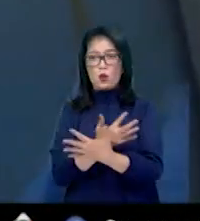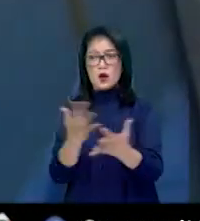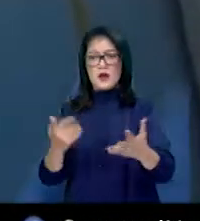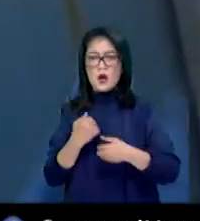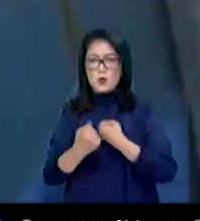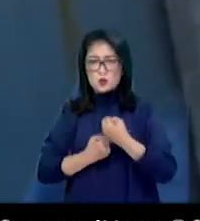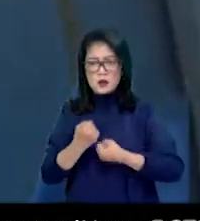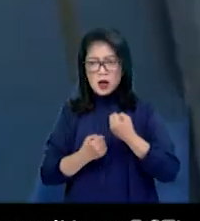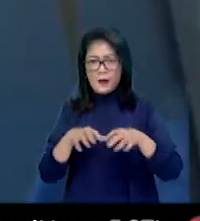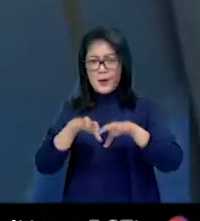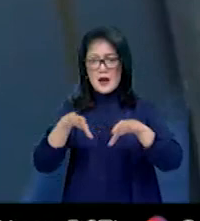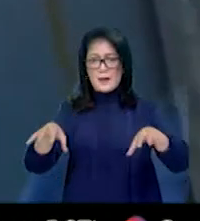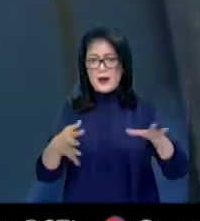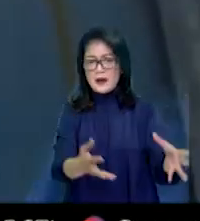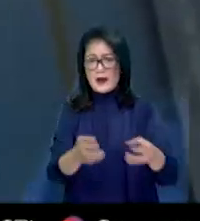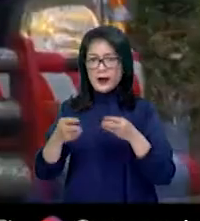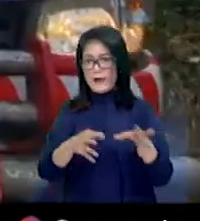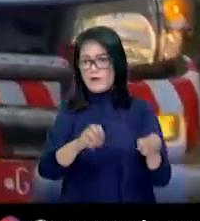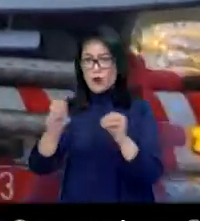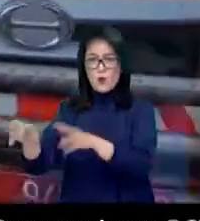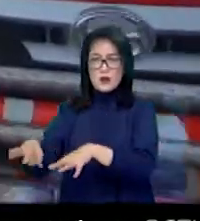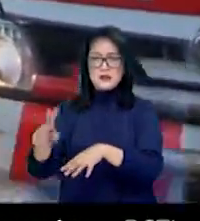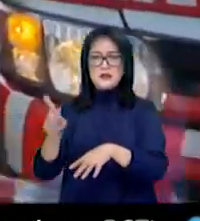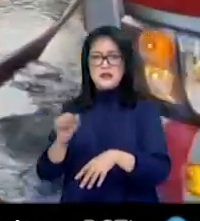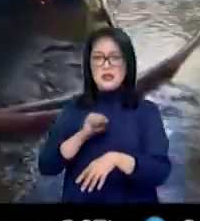menyelamatkan barang berharga demi menghindari potensi kebakaran.